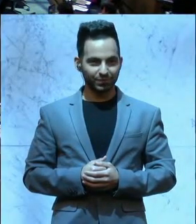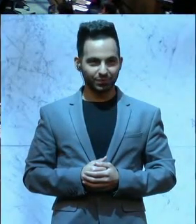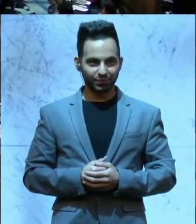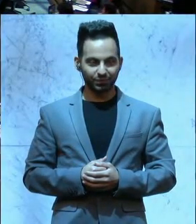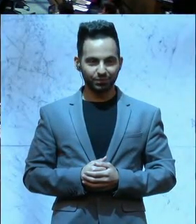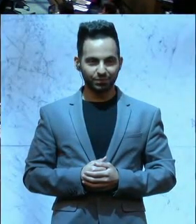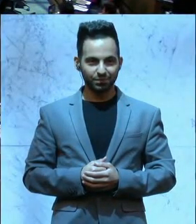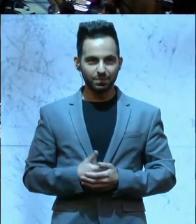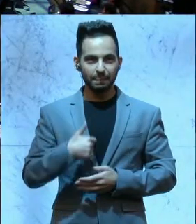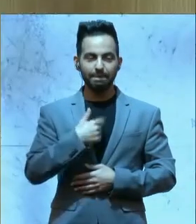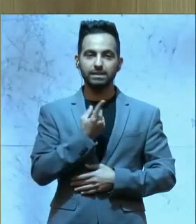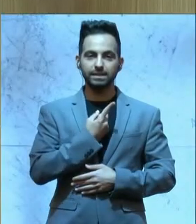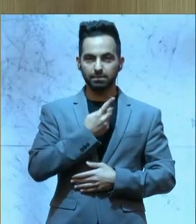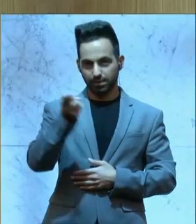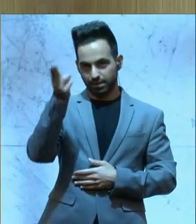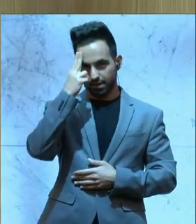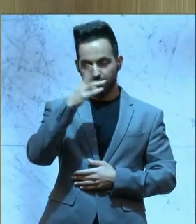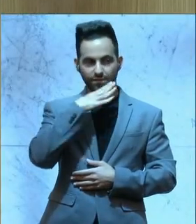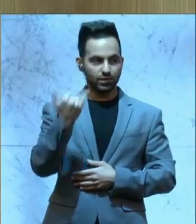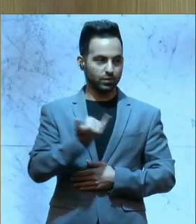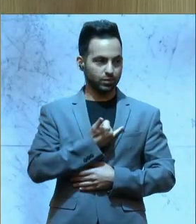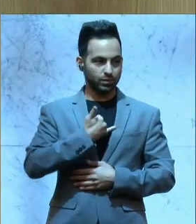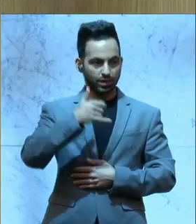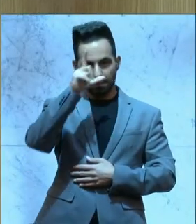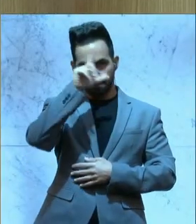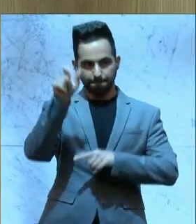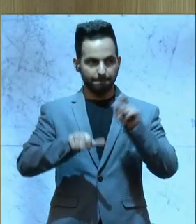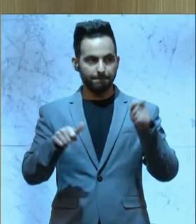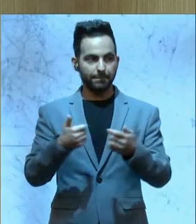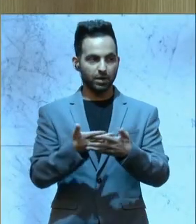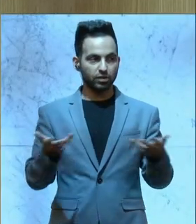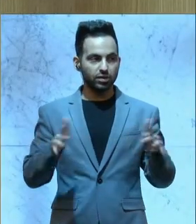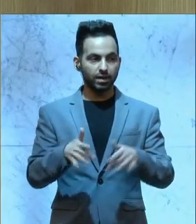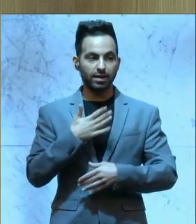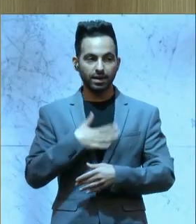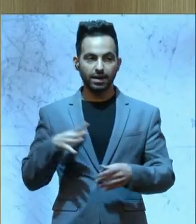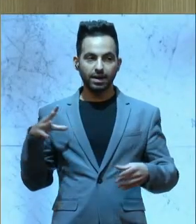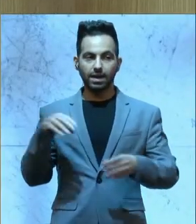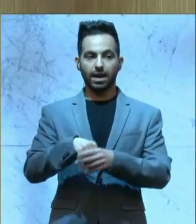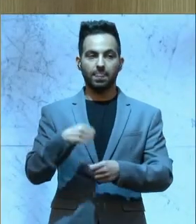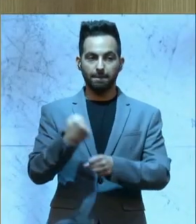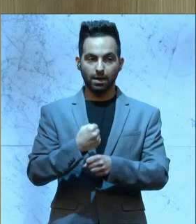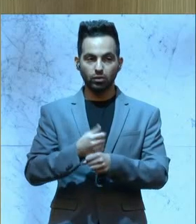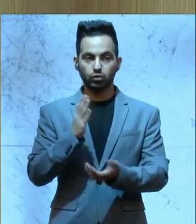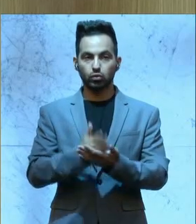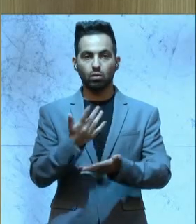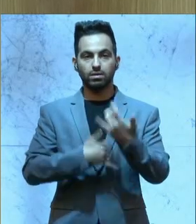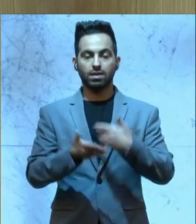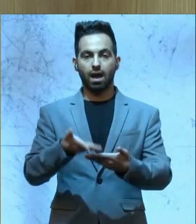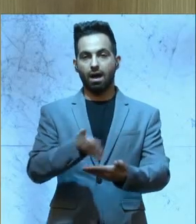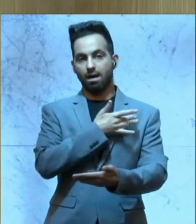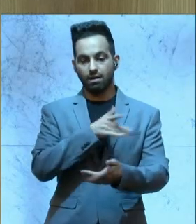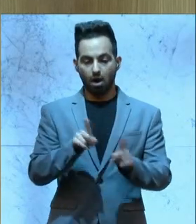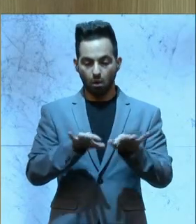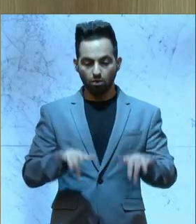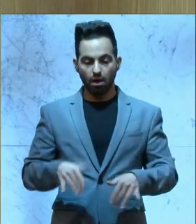Ich kenne selbst genügend junge Menschen, die das gerne machen oder gemacht hätten schon vor Jahren, die